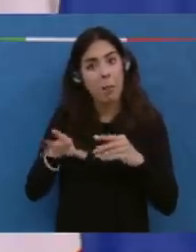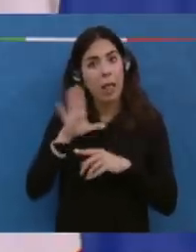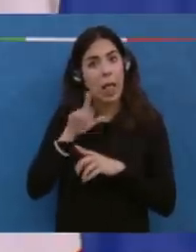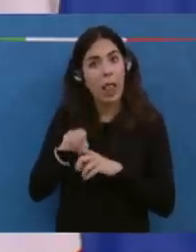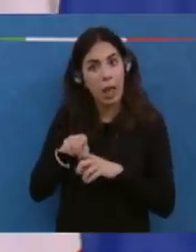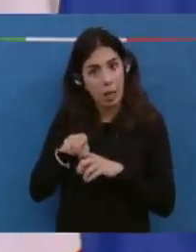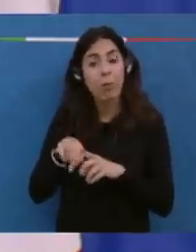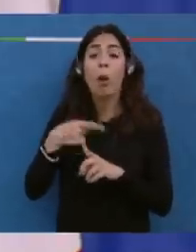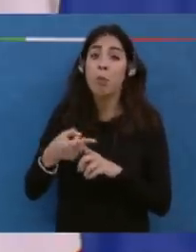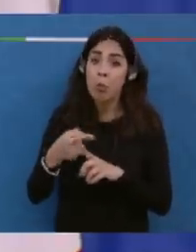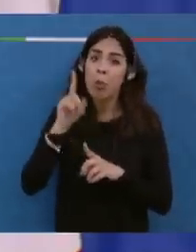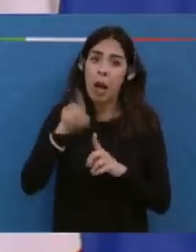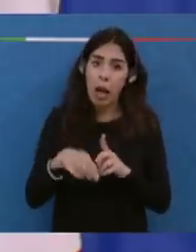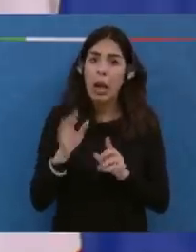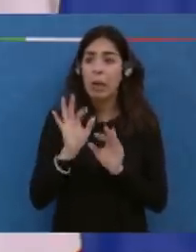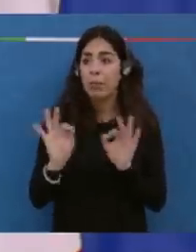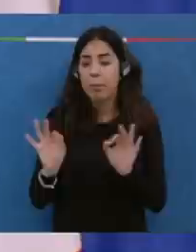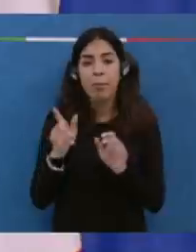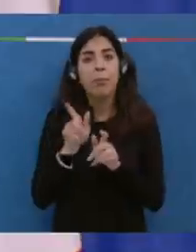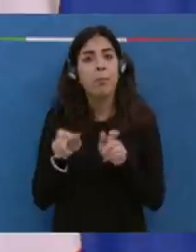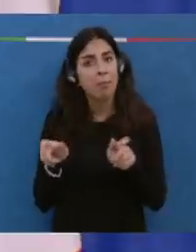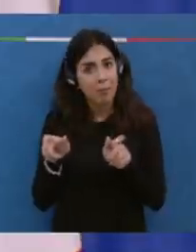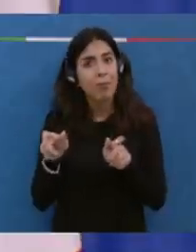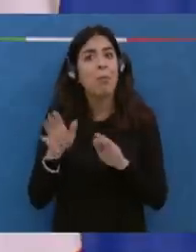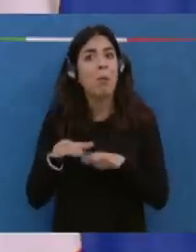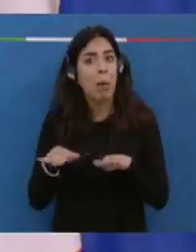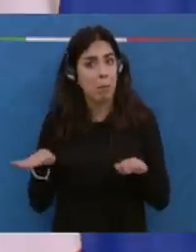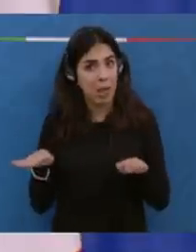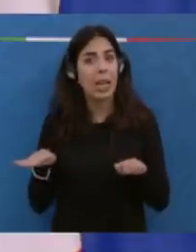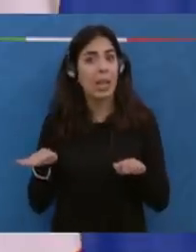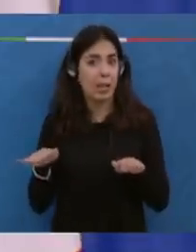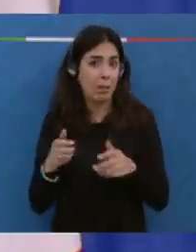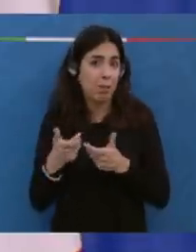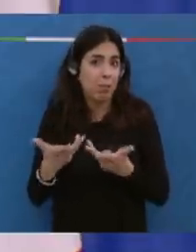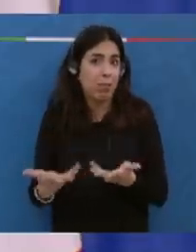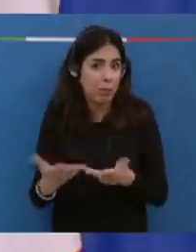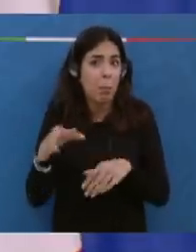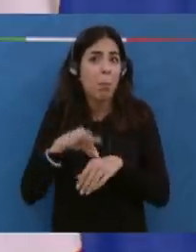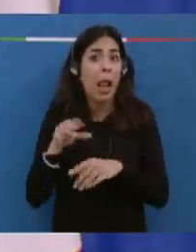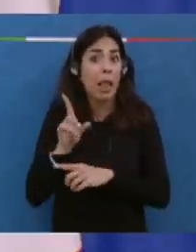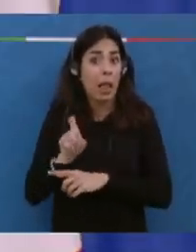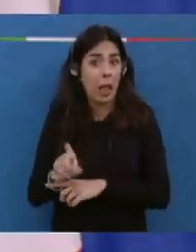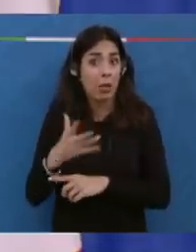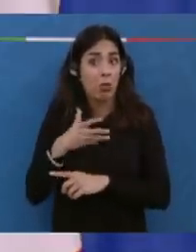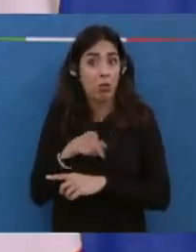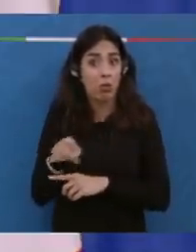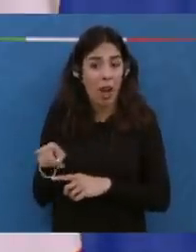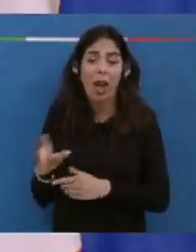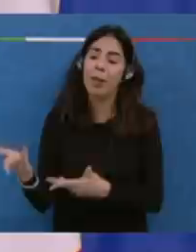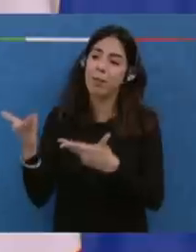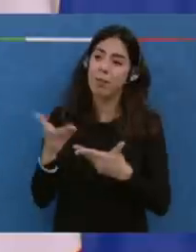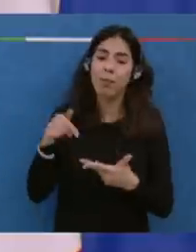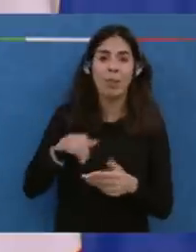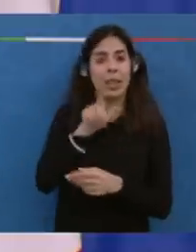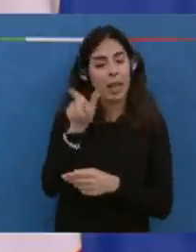curare varie decine di bambini malati di cancro è una cooperazione